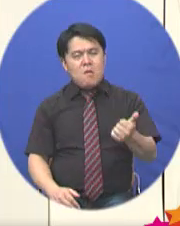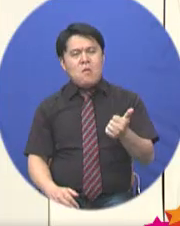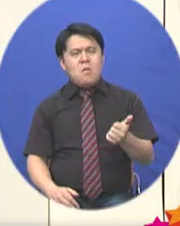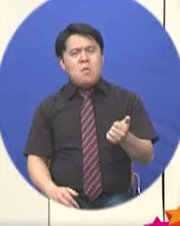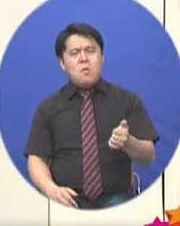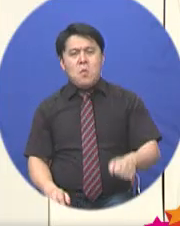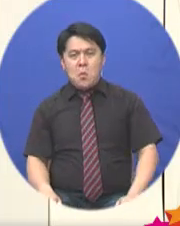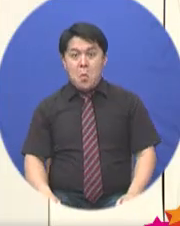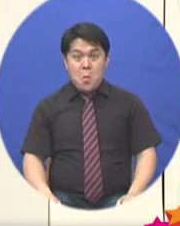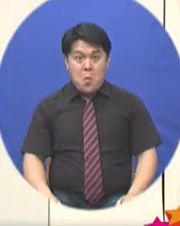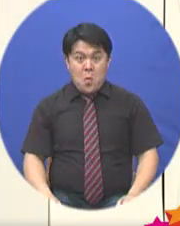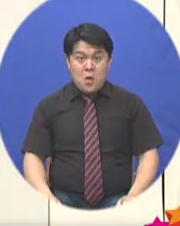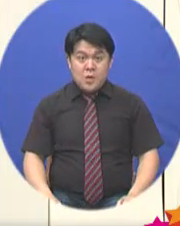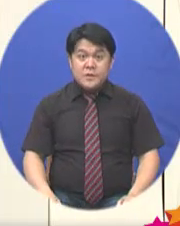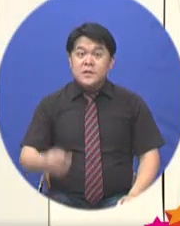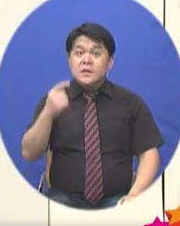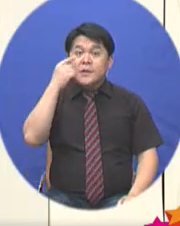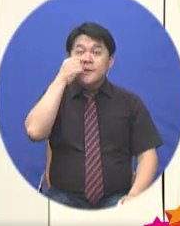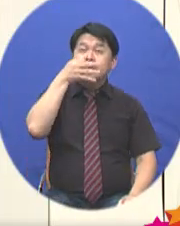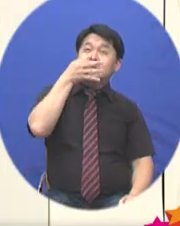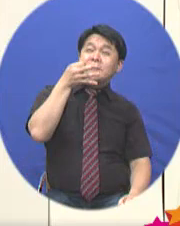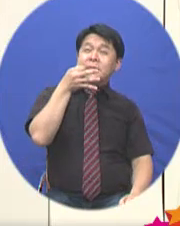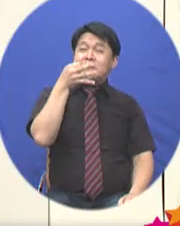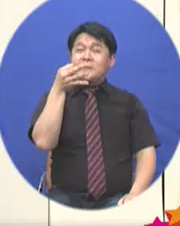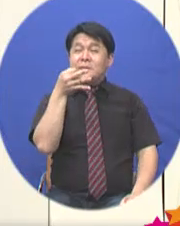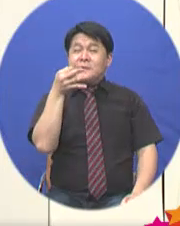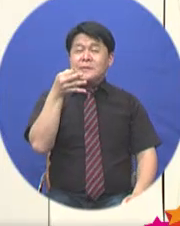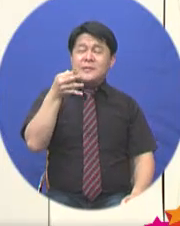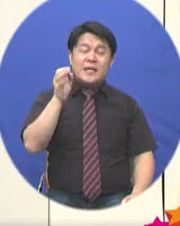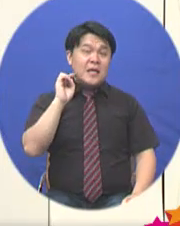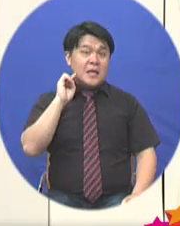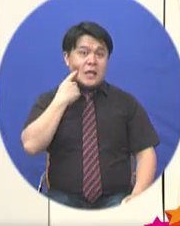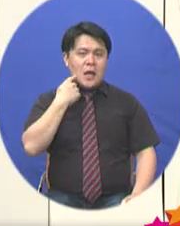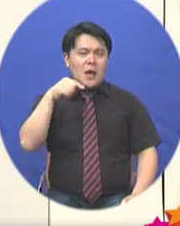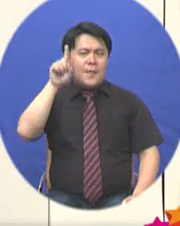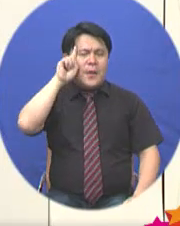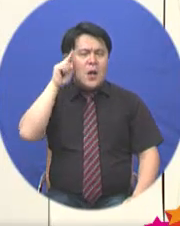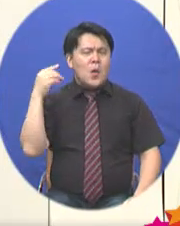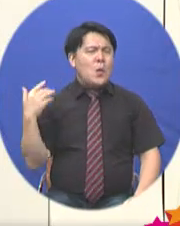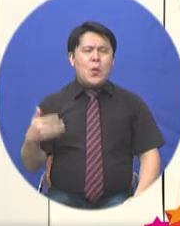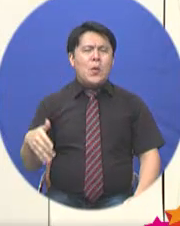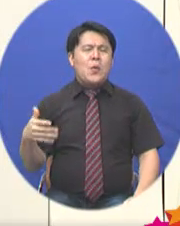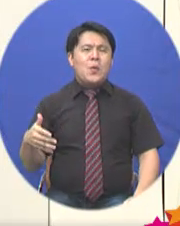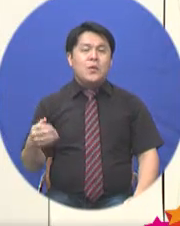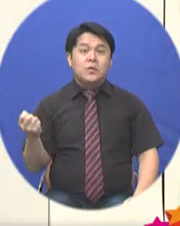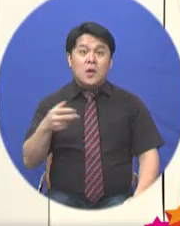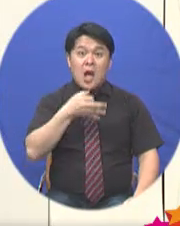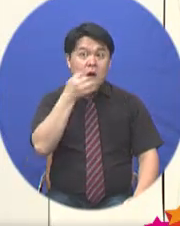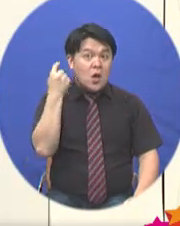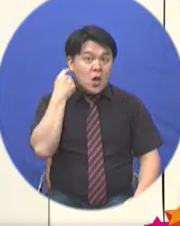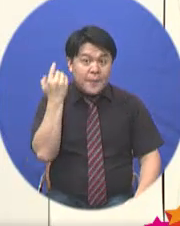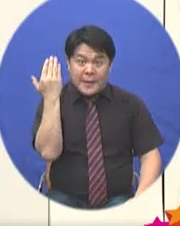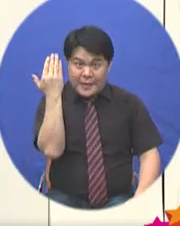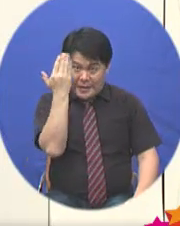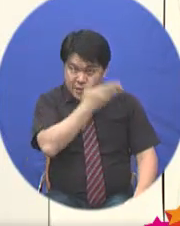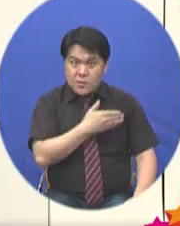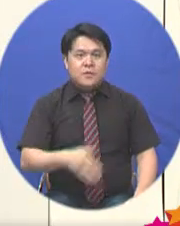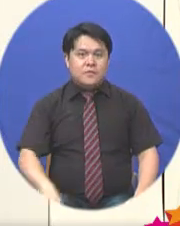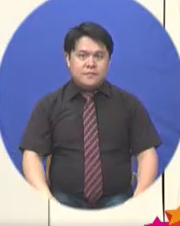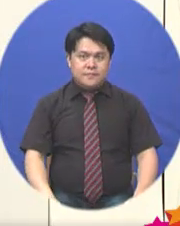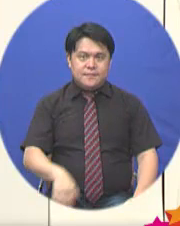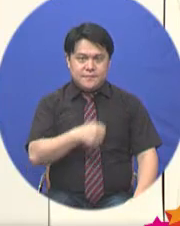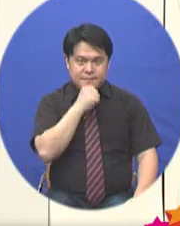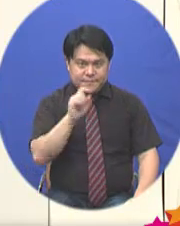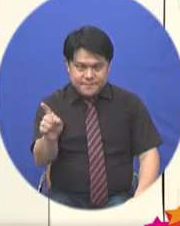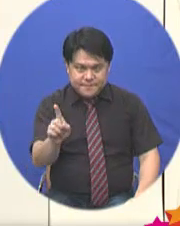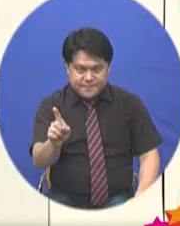손꼽는데 아주 그 비음 소리라든지 어쩌렇게 예쁘게 하십니까? 소리 자체가 맑아요. 맑죠? 네. 자,